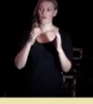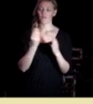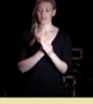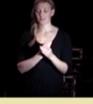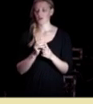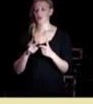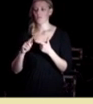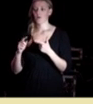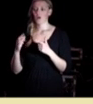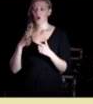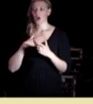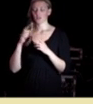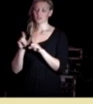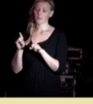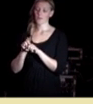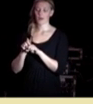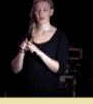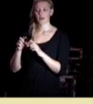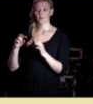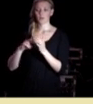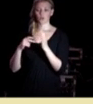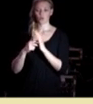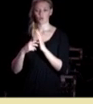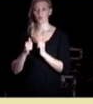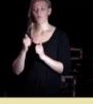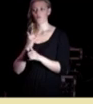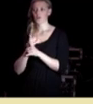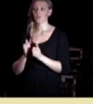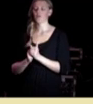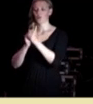type metode for hvordan vi skal følge opp i forhold til forebygging.